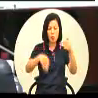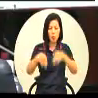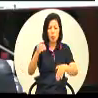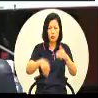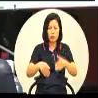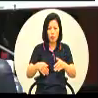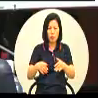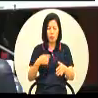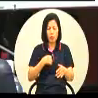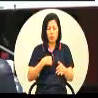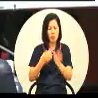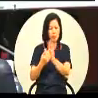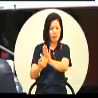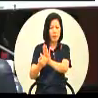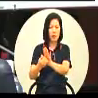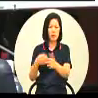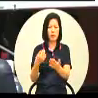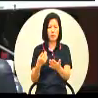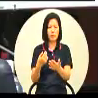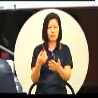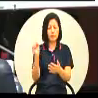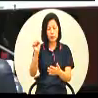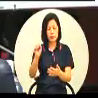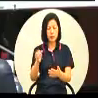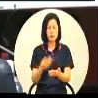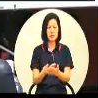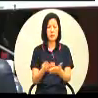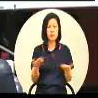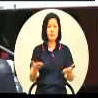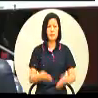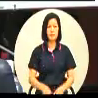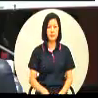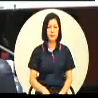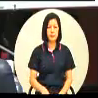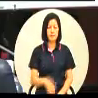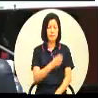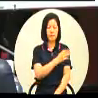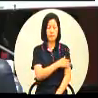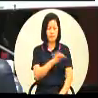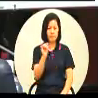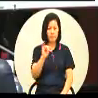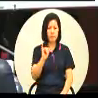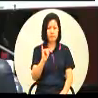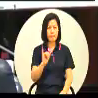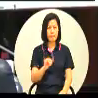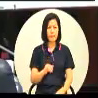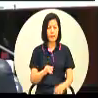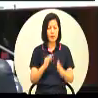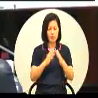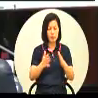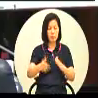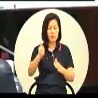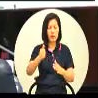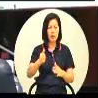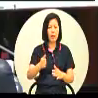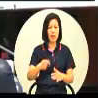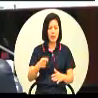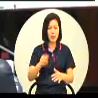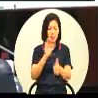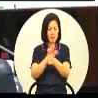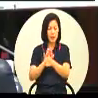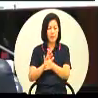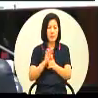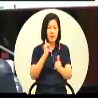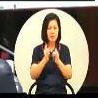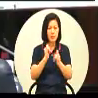是挡不住，请教我们的高雄市长陈菊女士，你要如何为我们的高雄市